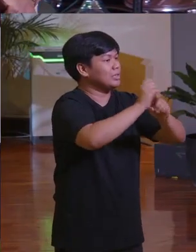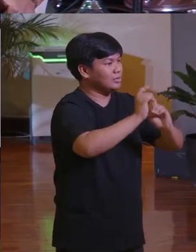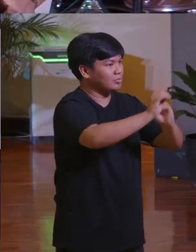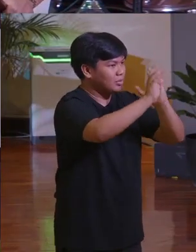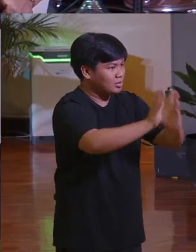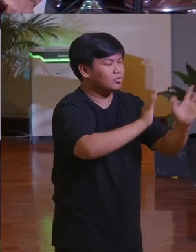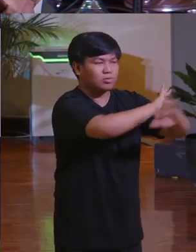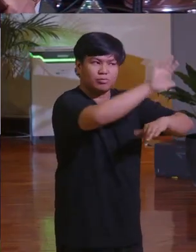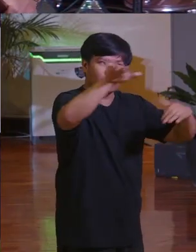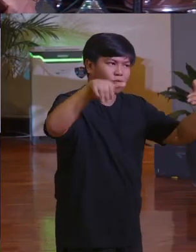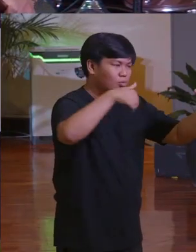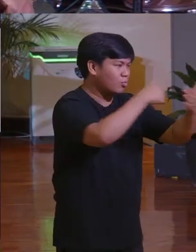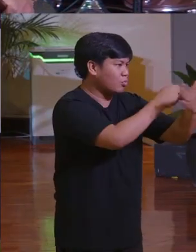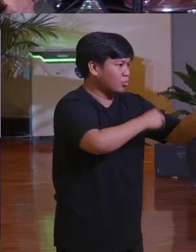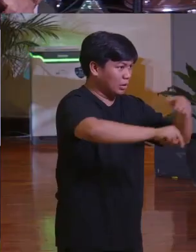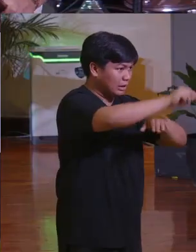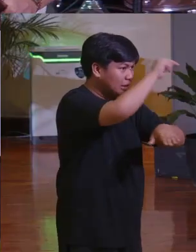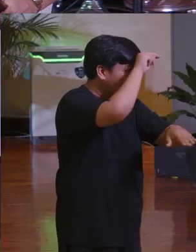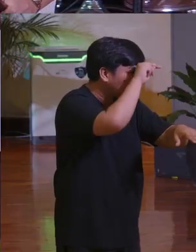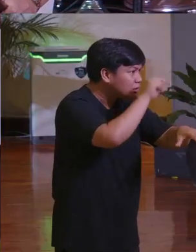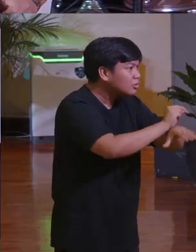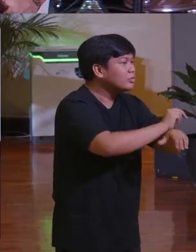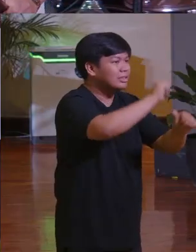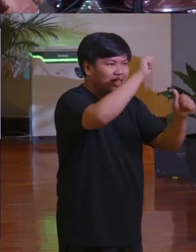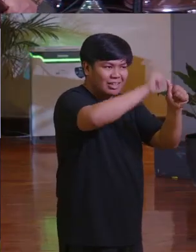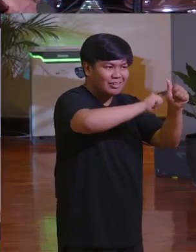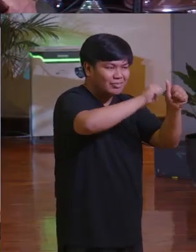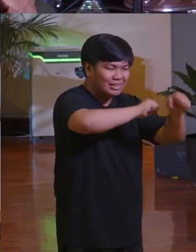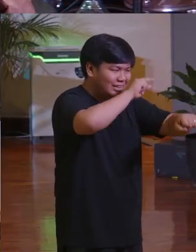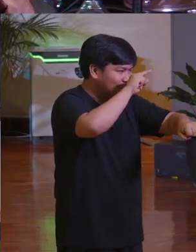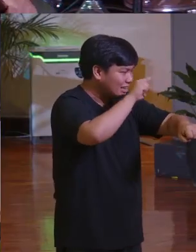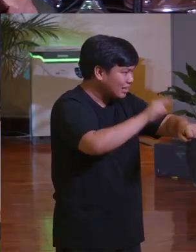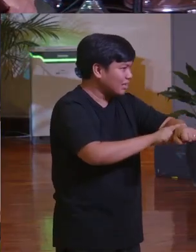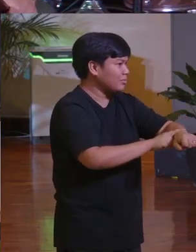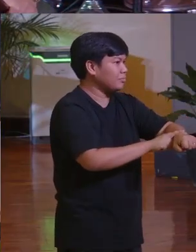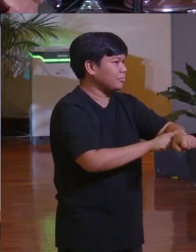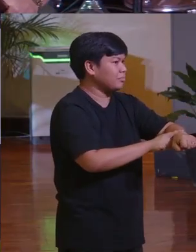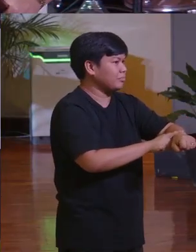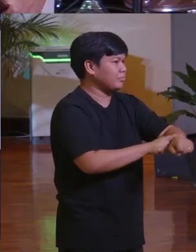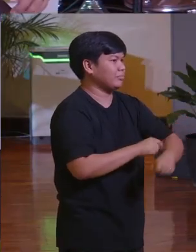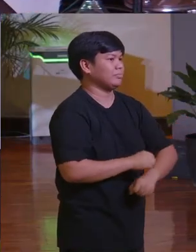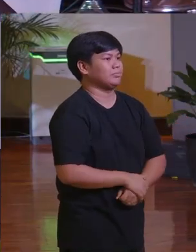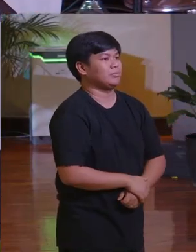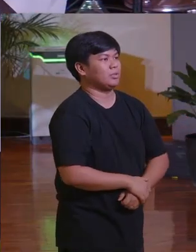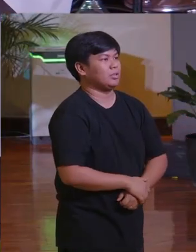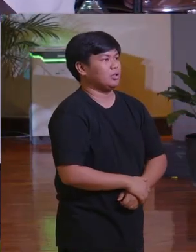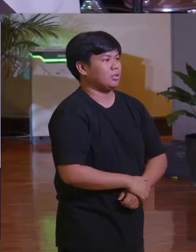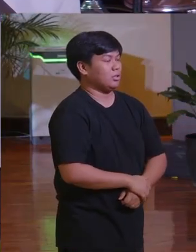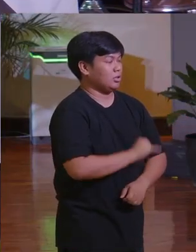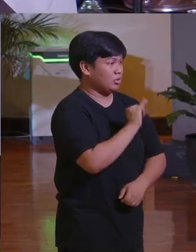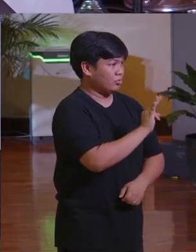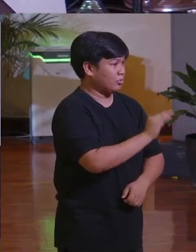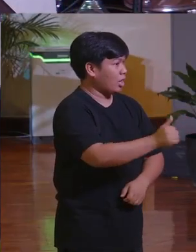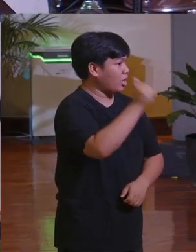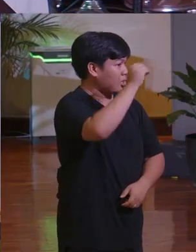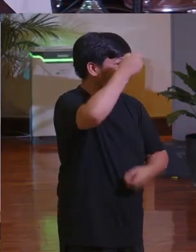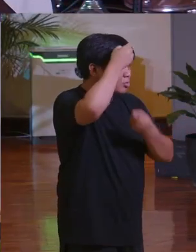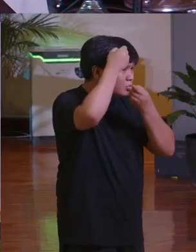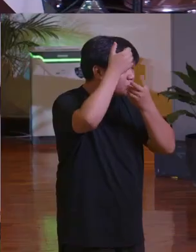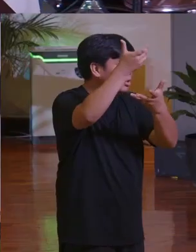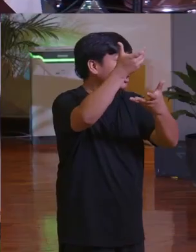the nations. Sa bawat oras na hindi nyo sinusunod ito, kayo ay